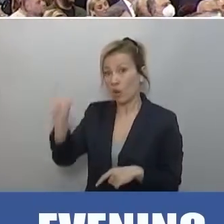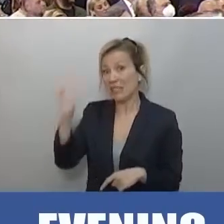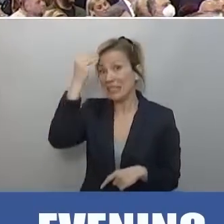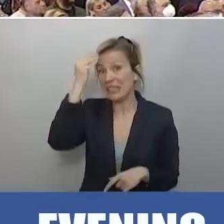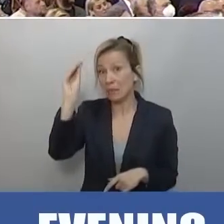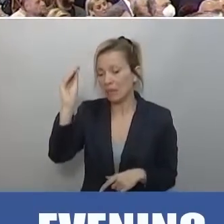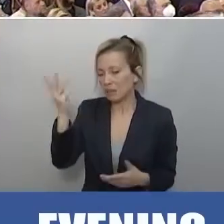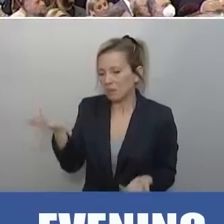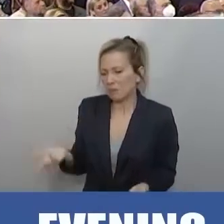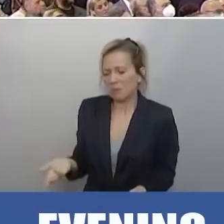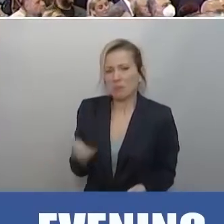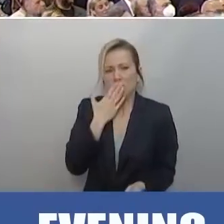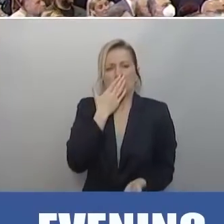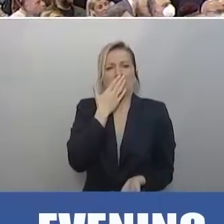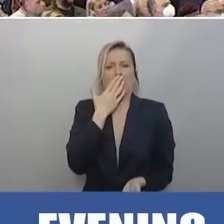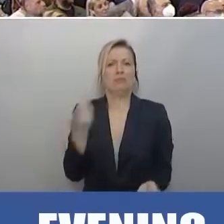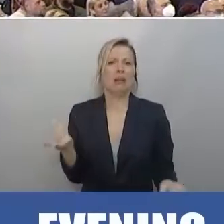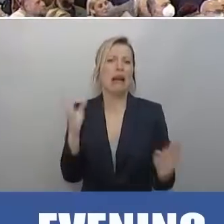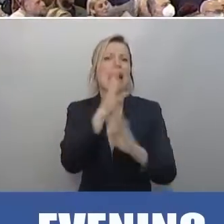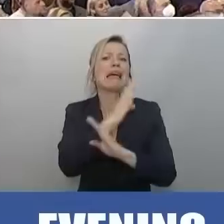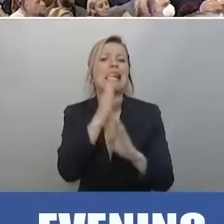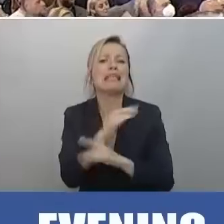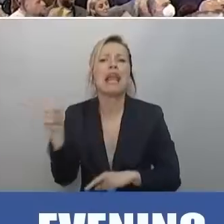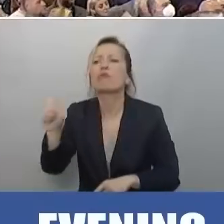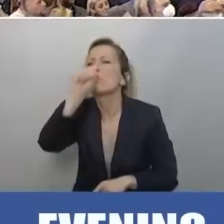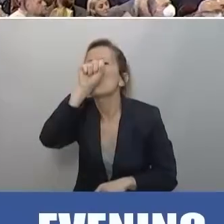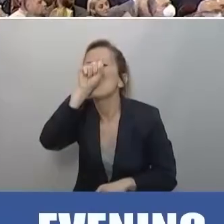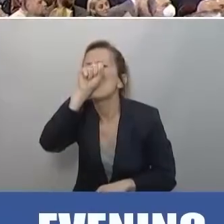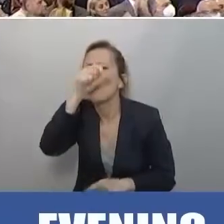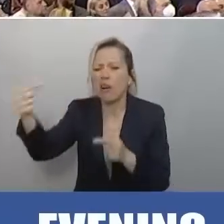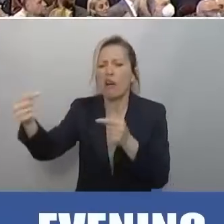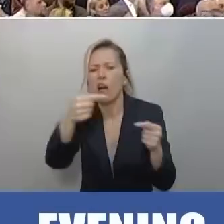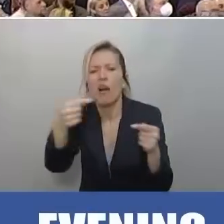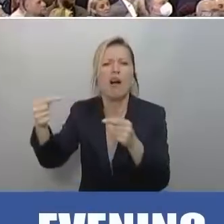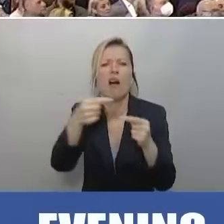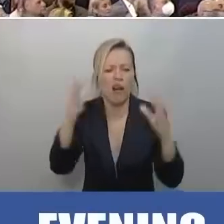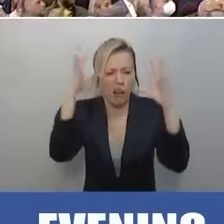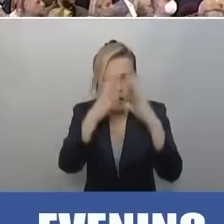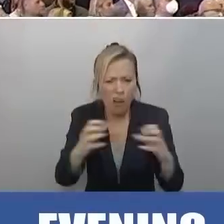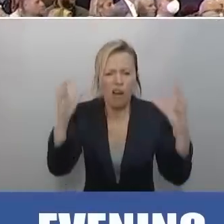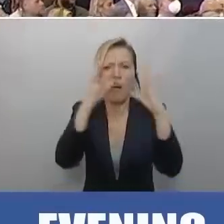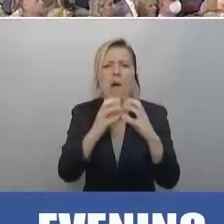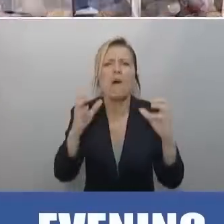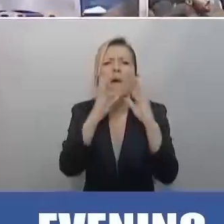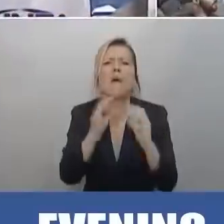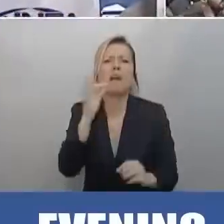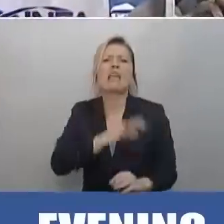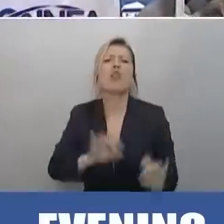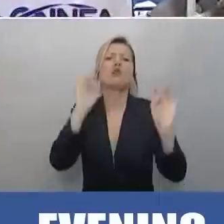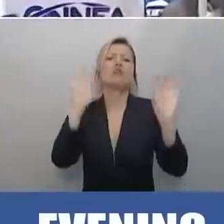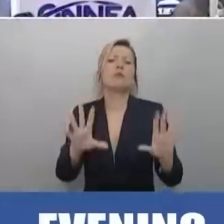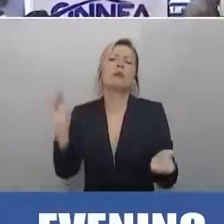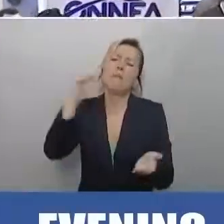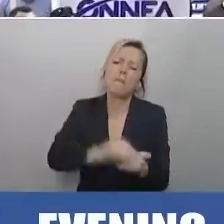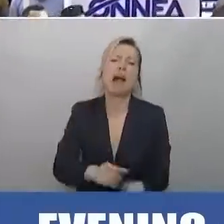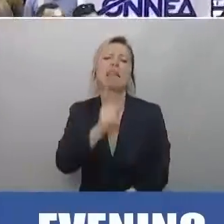για κλάματα. Ξέρω όμως ότι είναι διχαστικός, πιστός στον πολλακισμό του, απειλώντας και πάλι